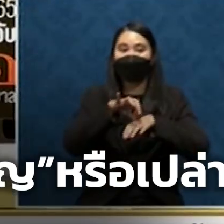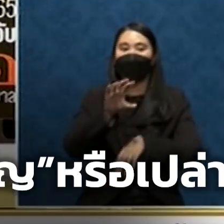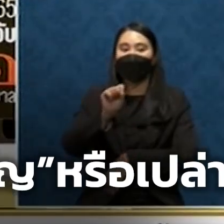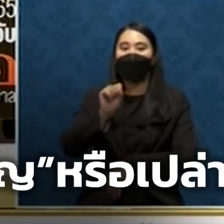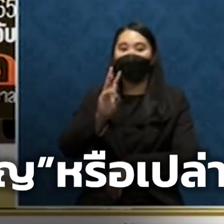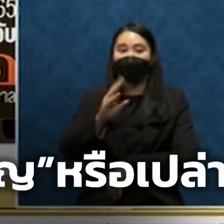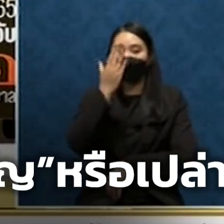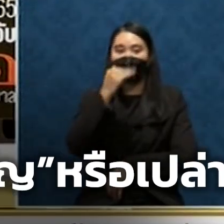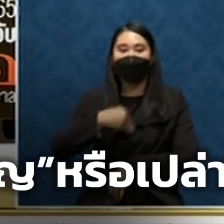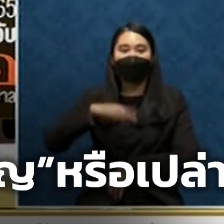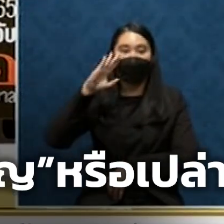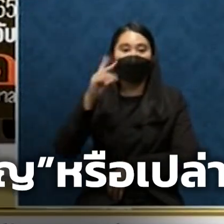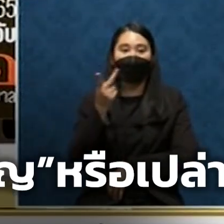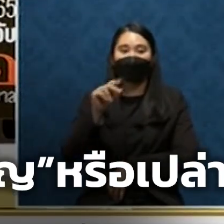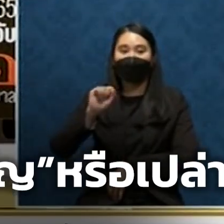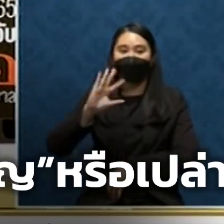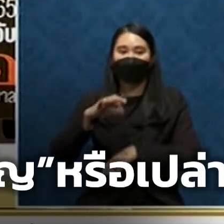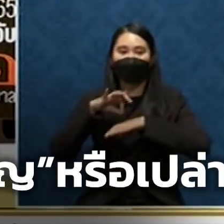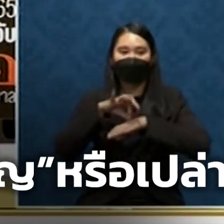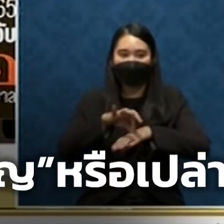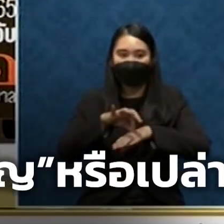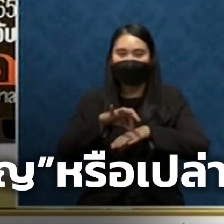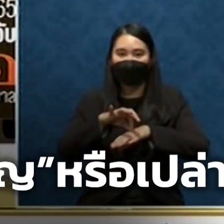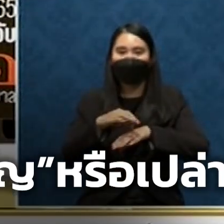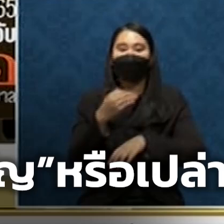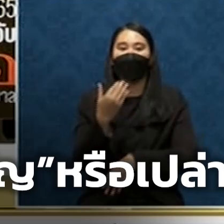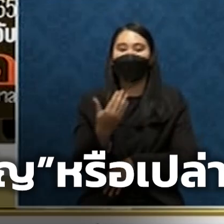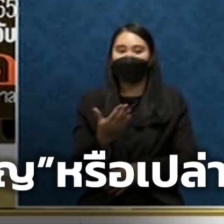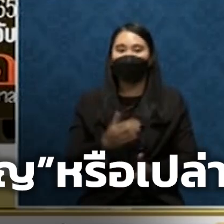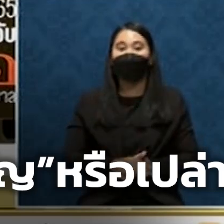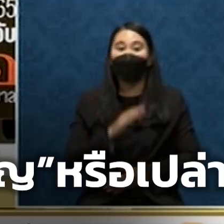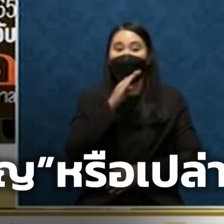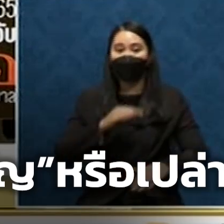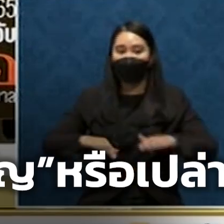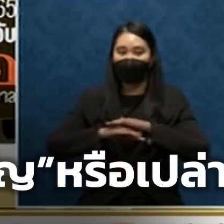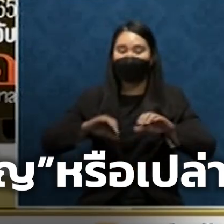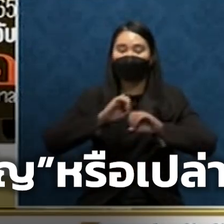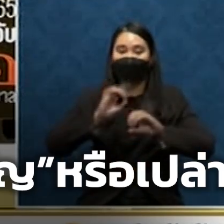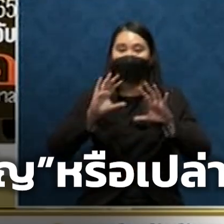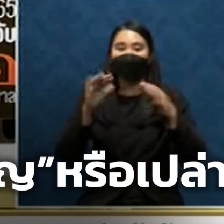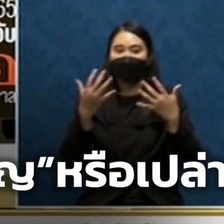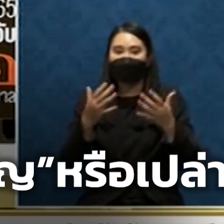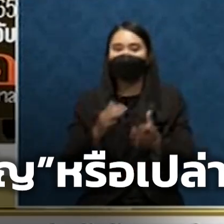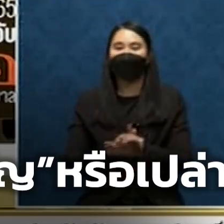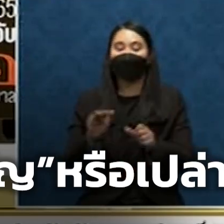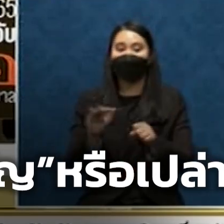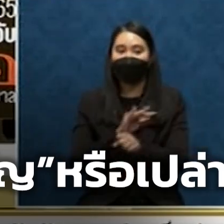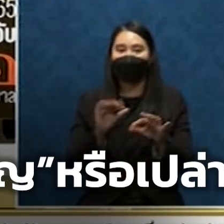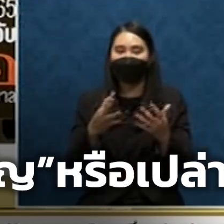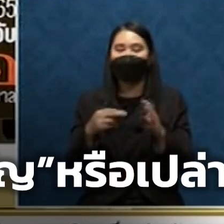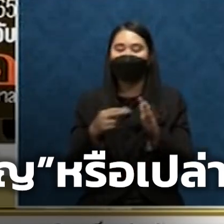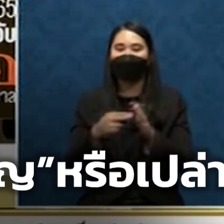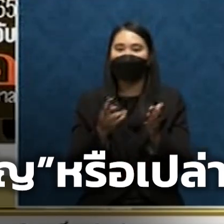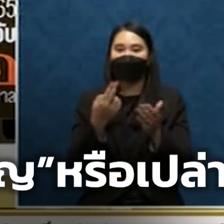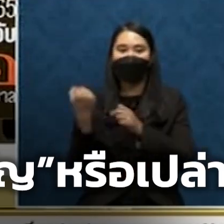คสชตั้งขึ้นมาเองคนสถานะระดับนี้ถ้าหลักฐานไม่ชัดไม่พร้อมเพรียงไม่มีทางออกหมาย